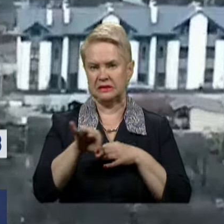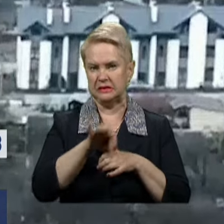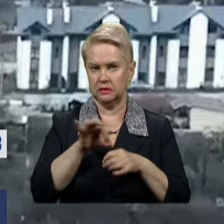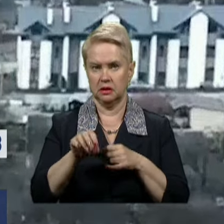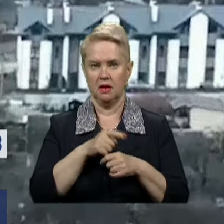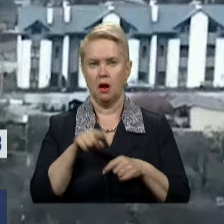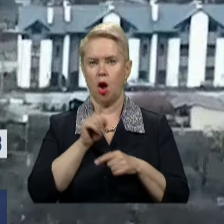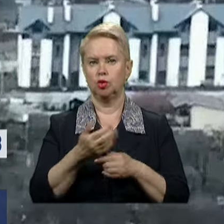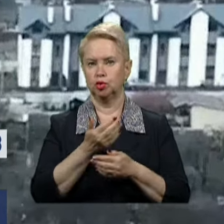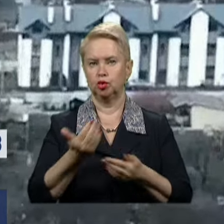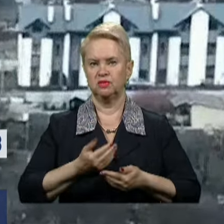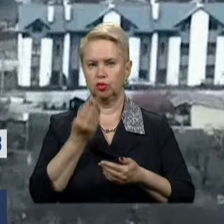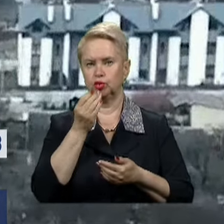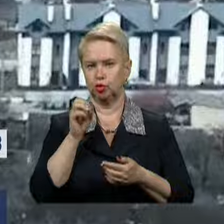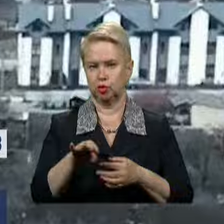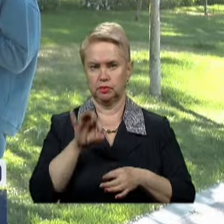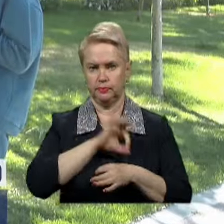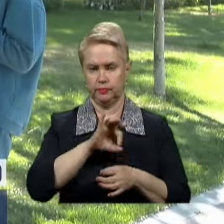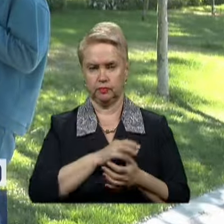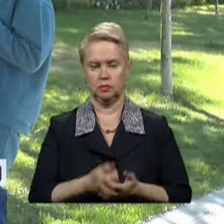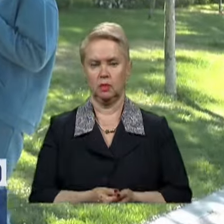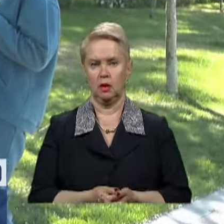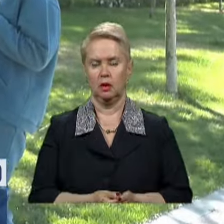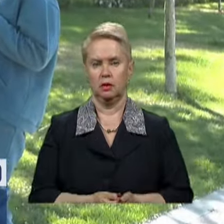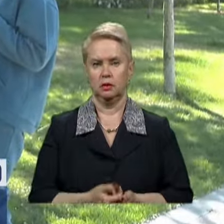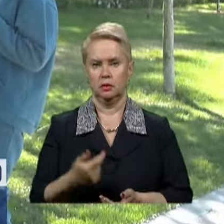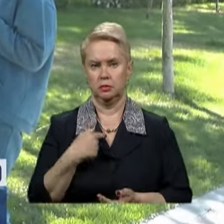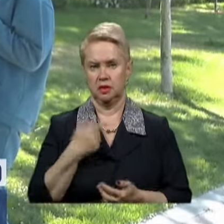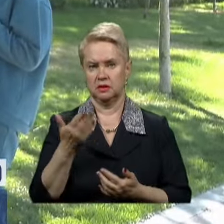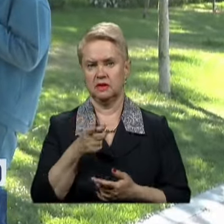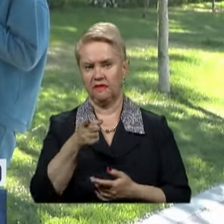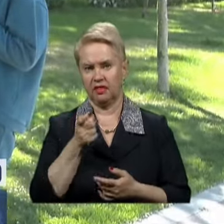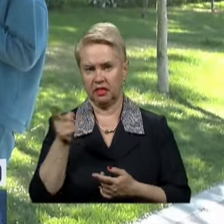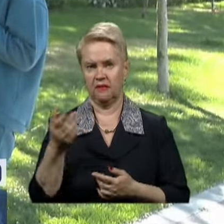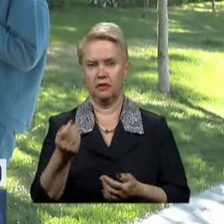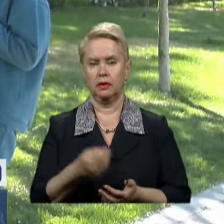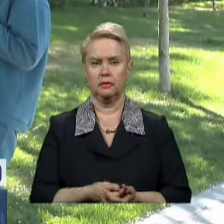в якості живого щита. На плечі ложились їхні гвинтівки.